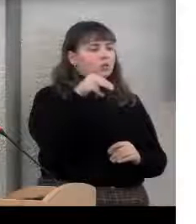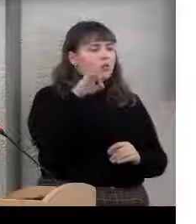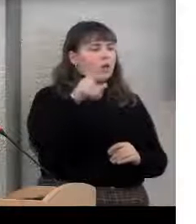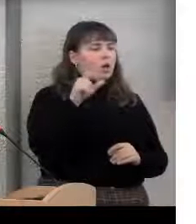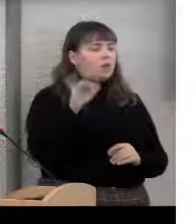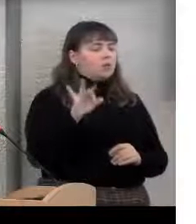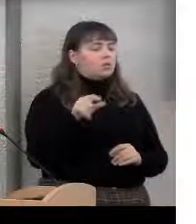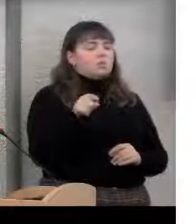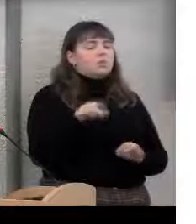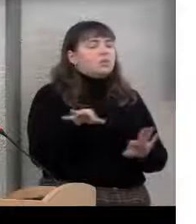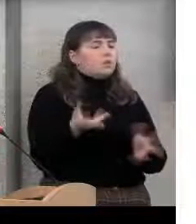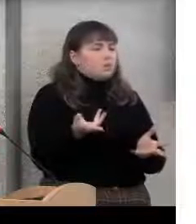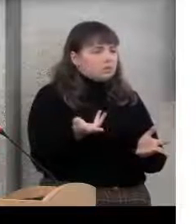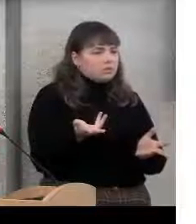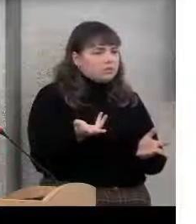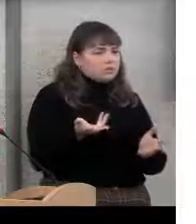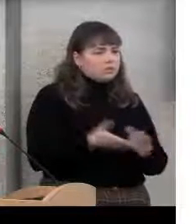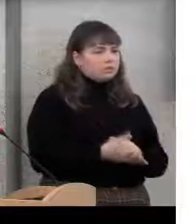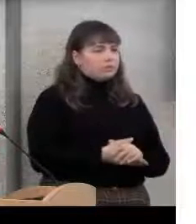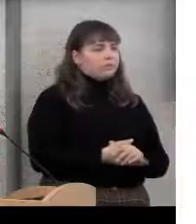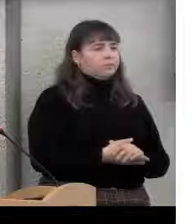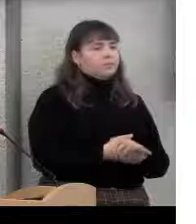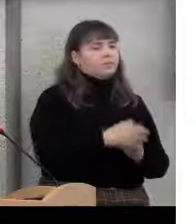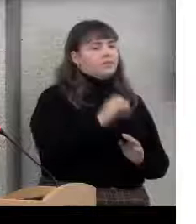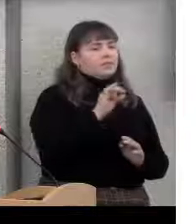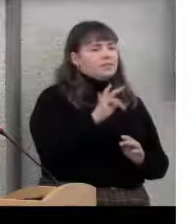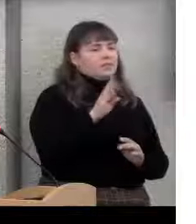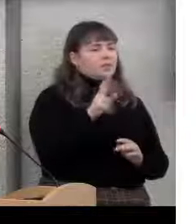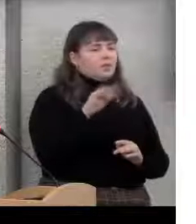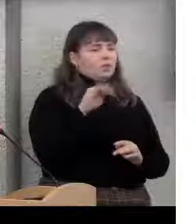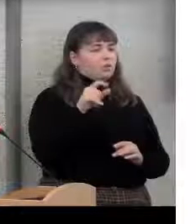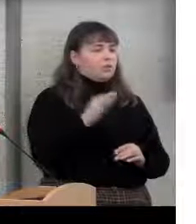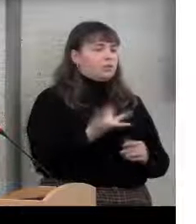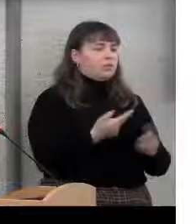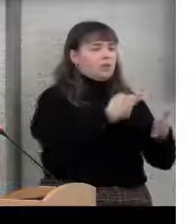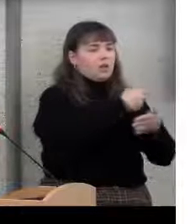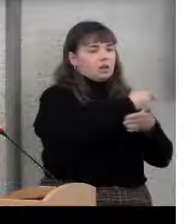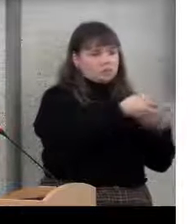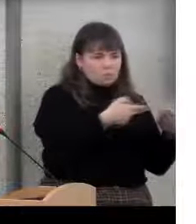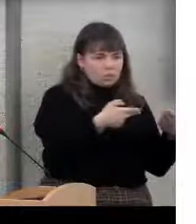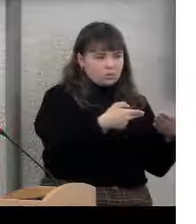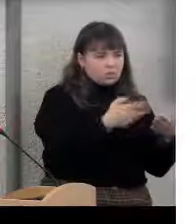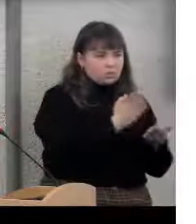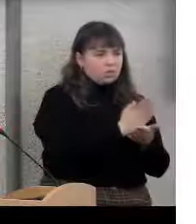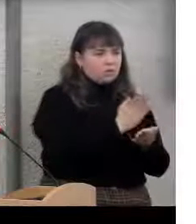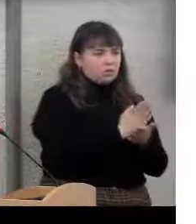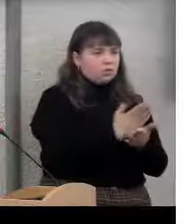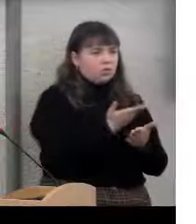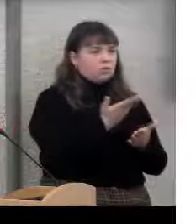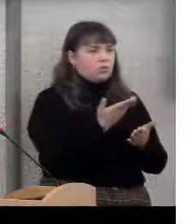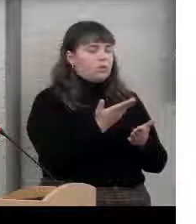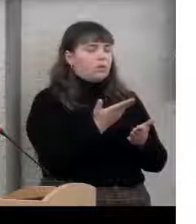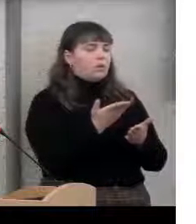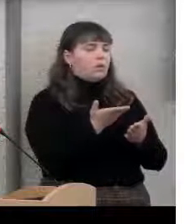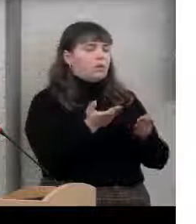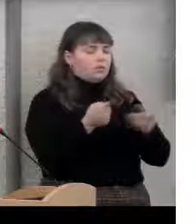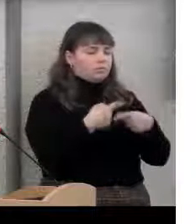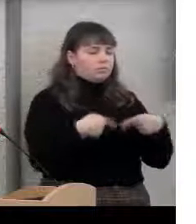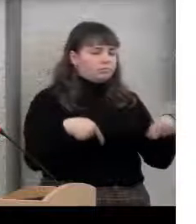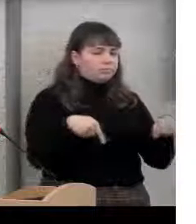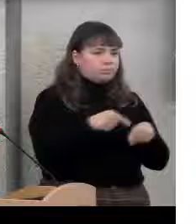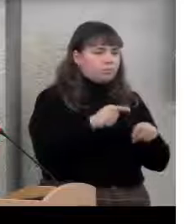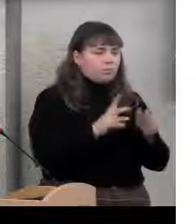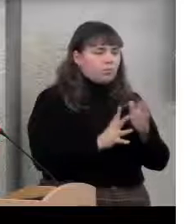apibriežti nėra taip ir paprasta, bet paprastai startuoliais vadinamos įmonės dirbančios aukštos pridėtinės vertės sektoriuose